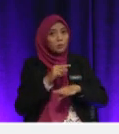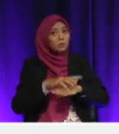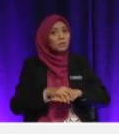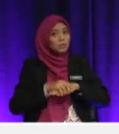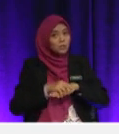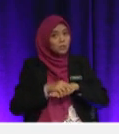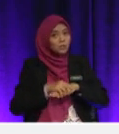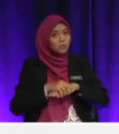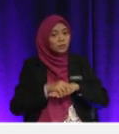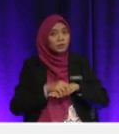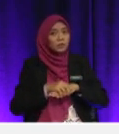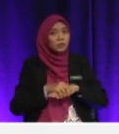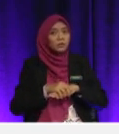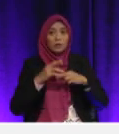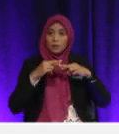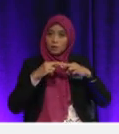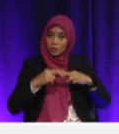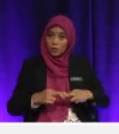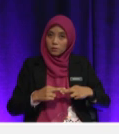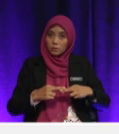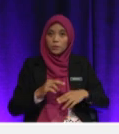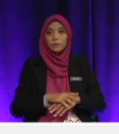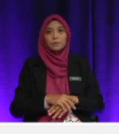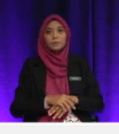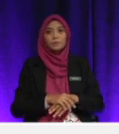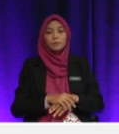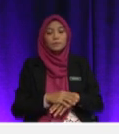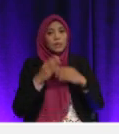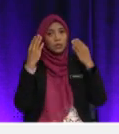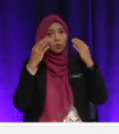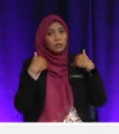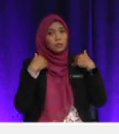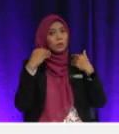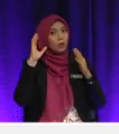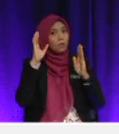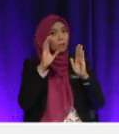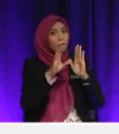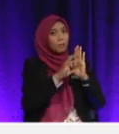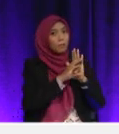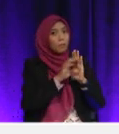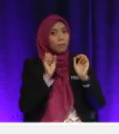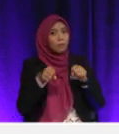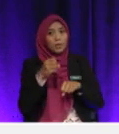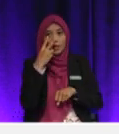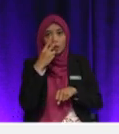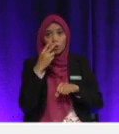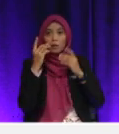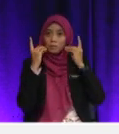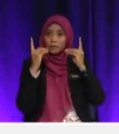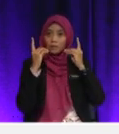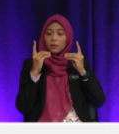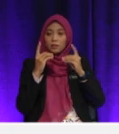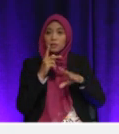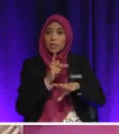sebagai bahasa pengantar ya berkaitan dengan sistem pendidikan ya ketika